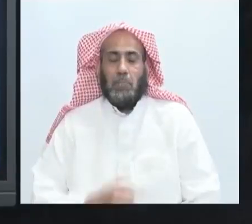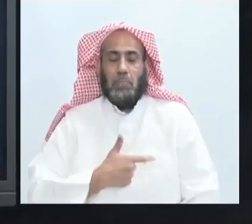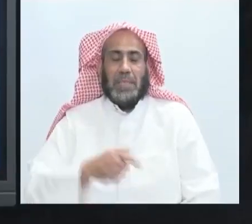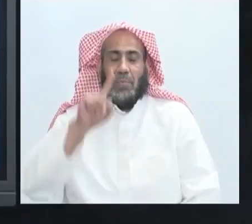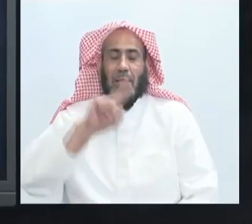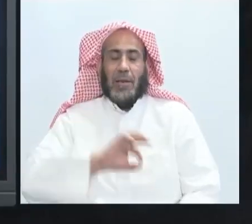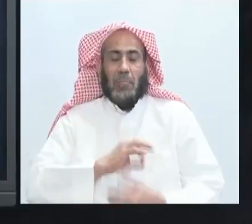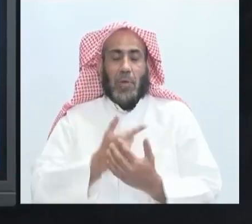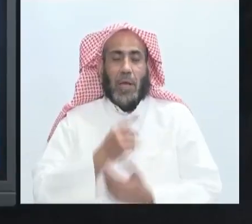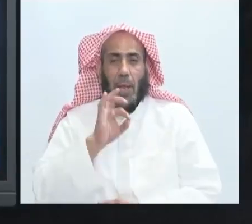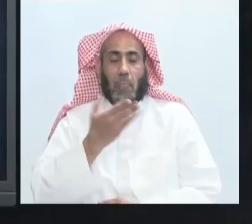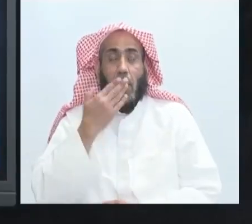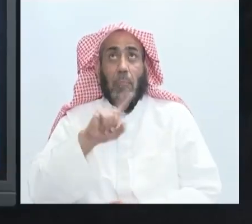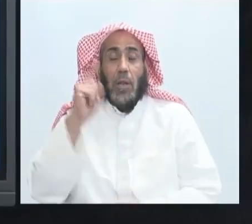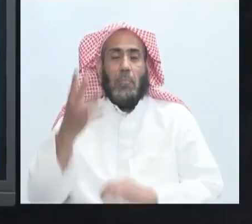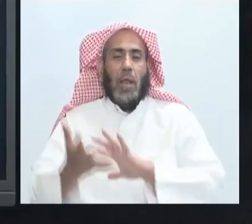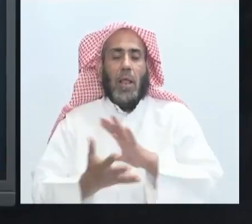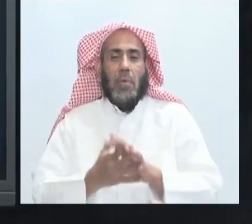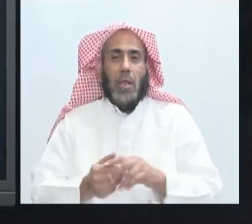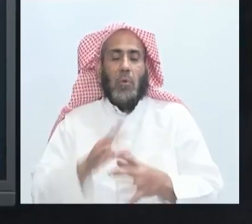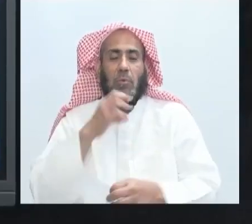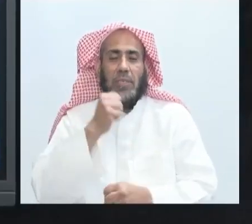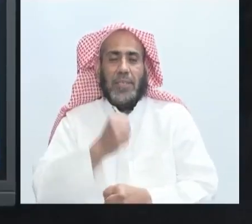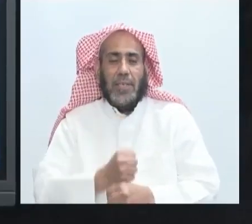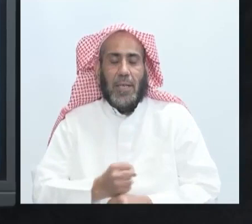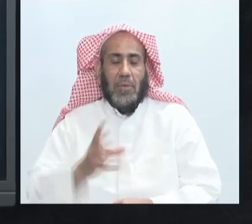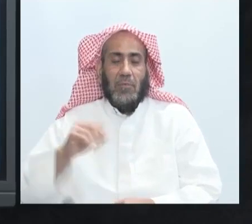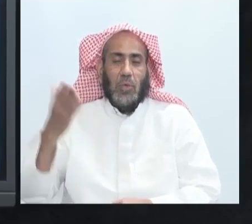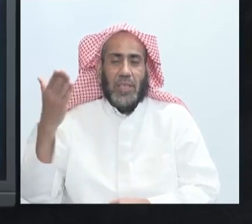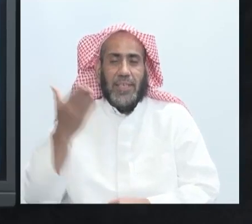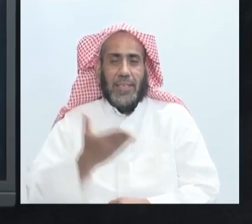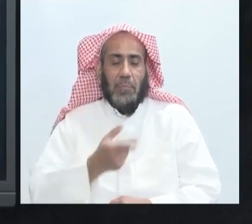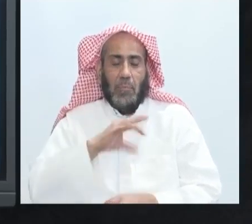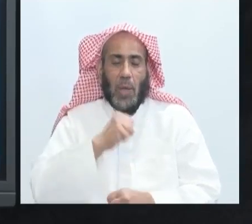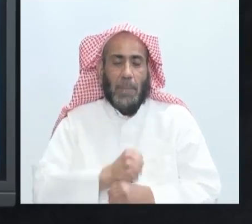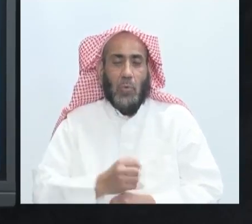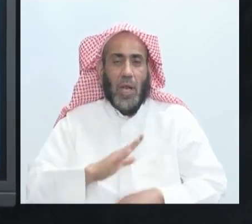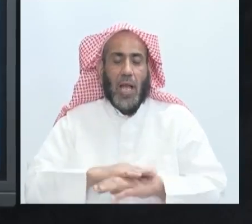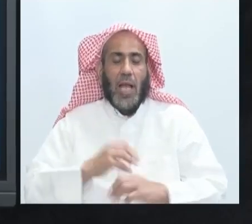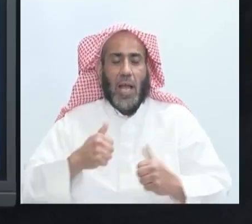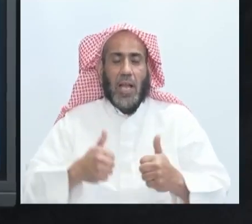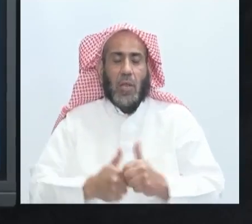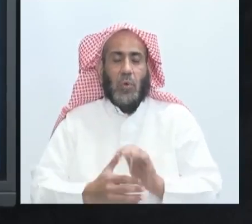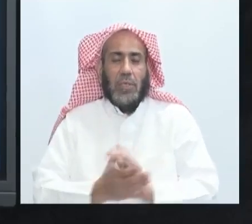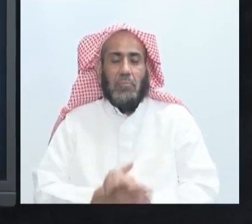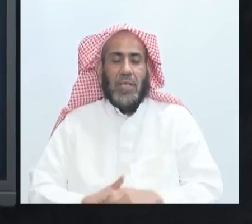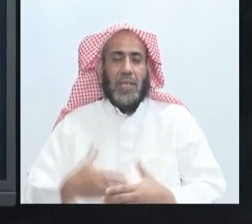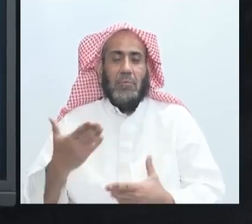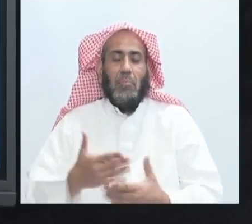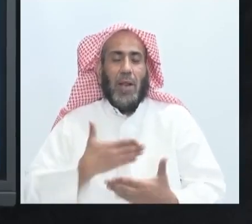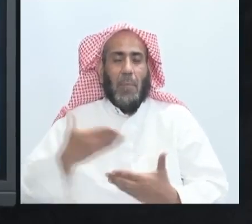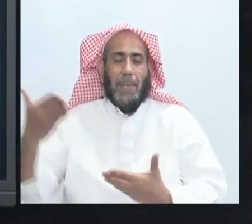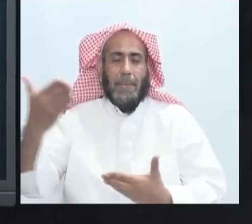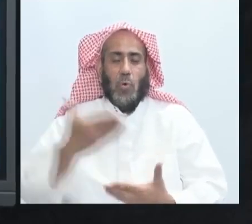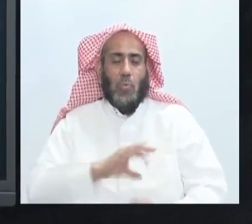بسم الله الرحمن الرحيم الحمد لله رب العالمين والصلاه والسلام على اشرف الانبياء والمرسلين نبينا محمد وعلى اله وصحبه اجمعين مرحبا